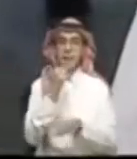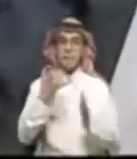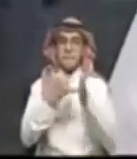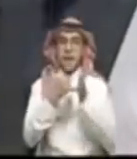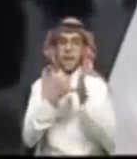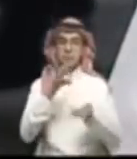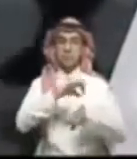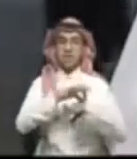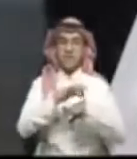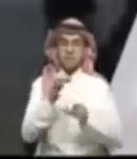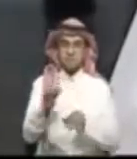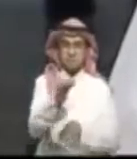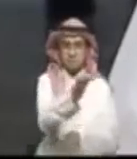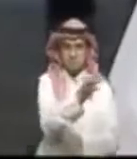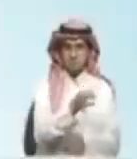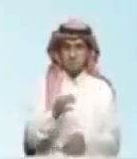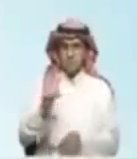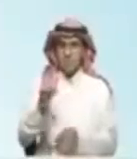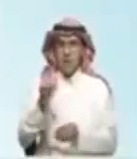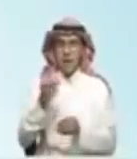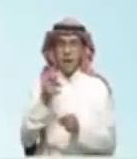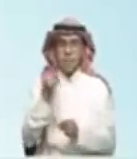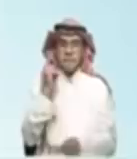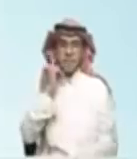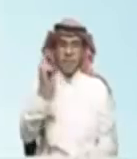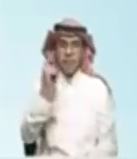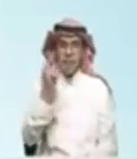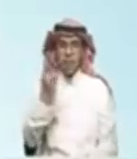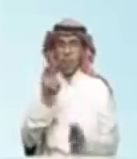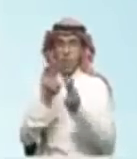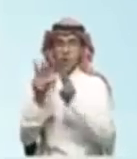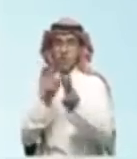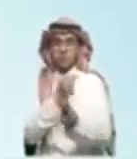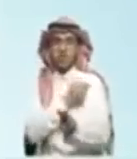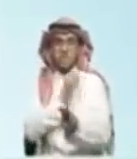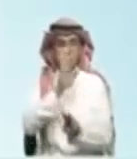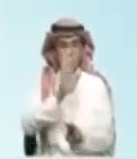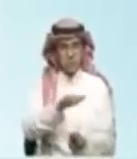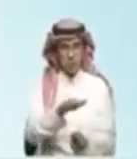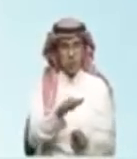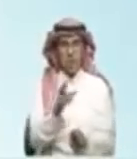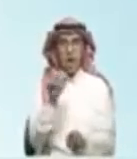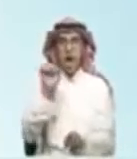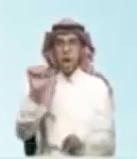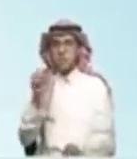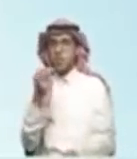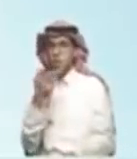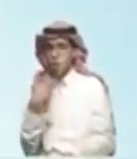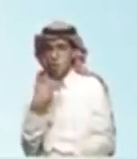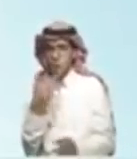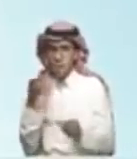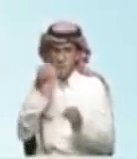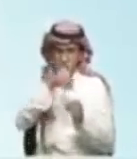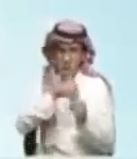منطقة المدينة المنورة حول الحرم وغيرها، أكثر من 22 مستشفى ما بين خاص وحكومي